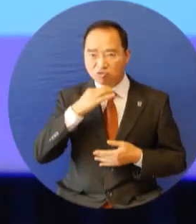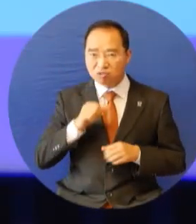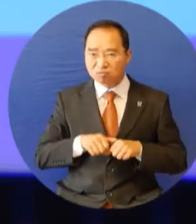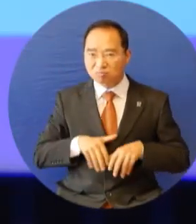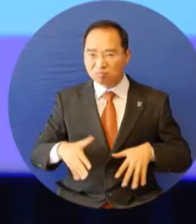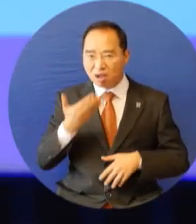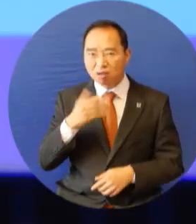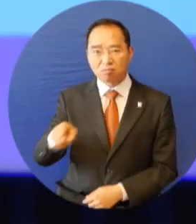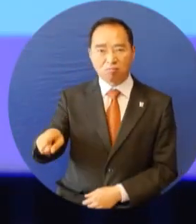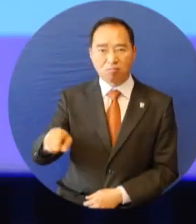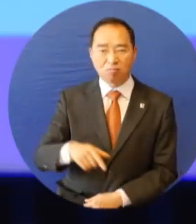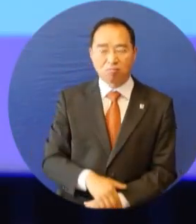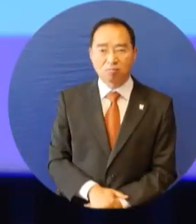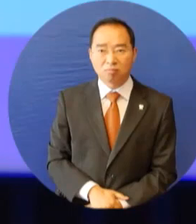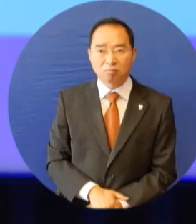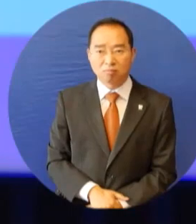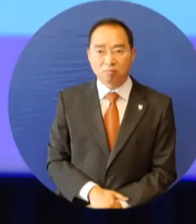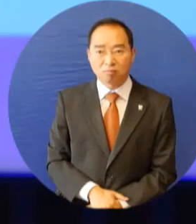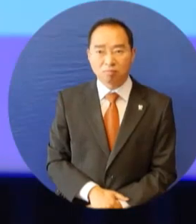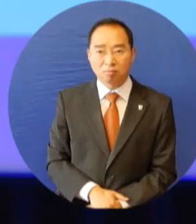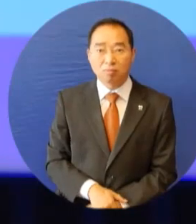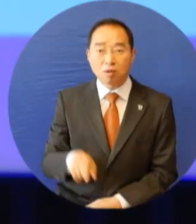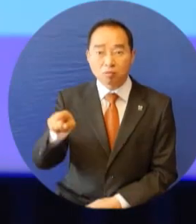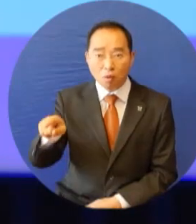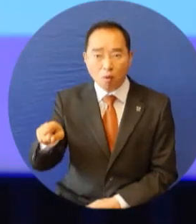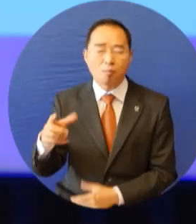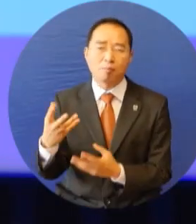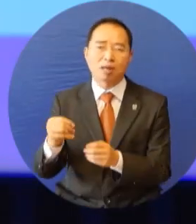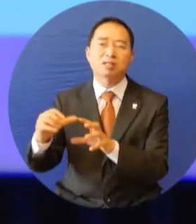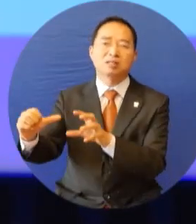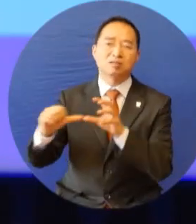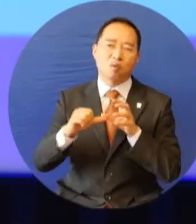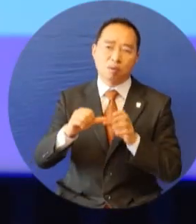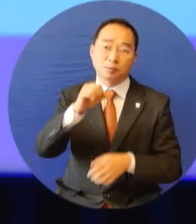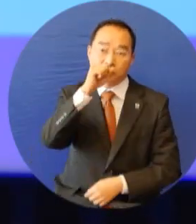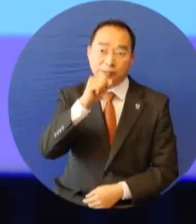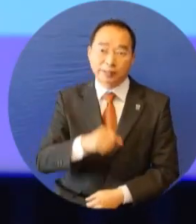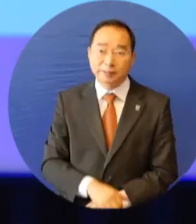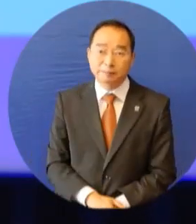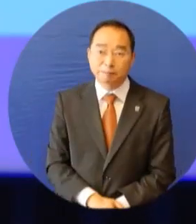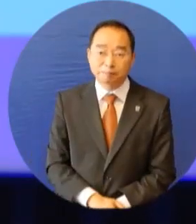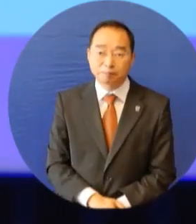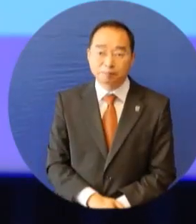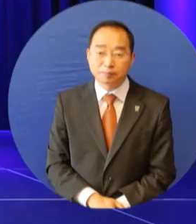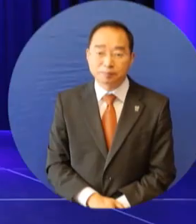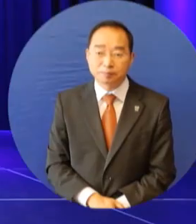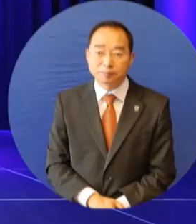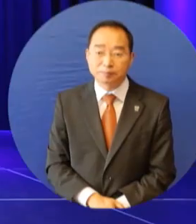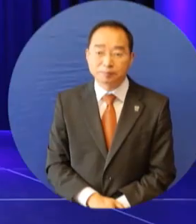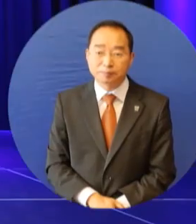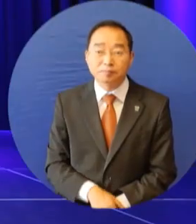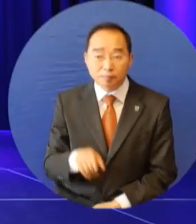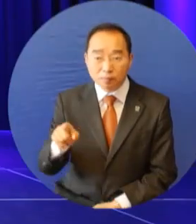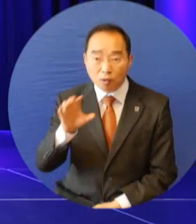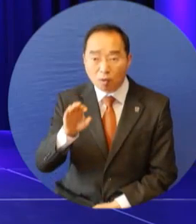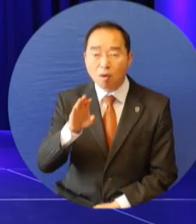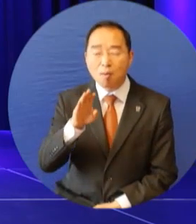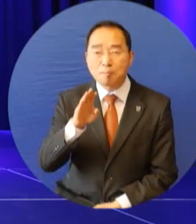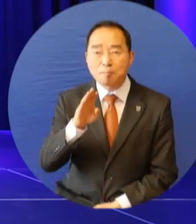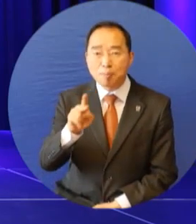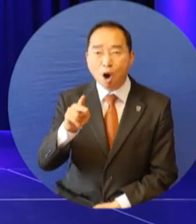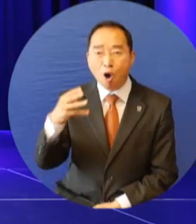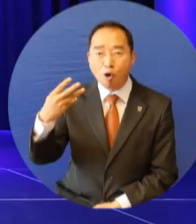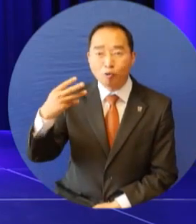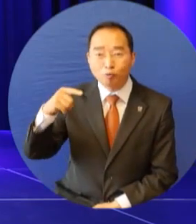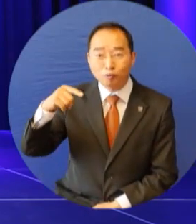그게 다르지 않다라는 거예요. 그래서 난 갱이밥도 그 많이 응용했으면 좋겠다. 벼룩나무를 보면 이게